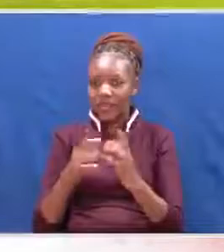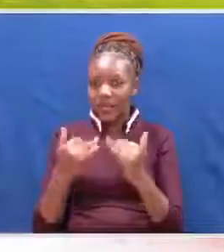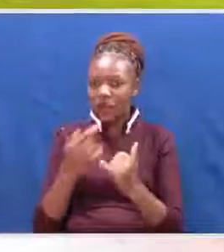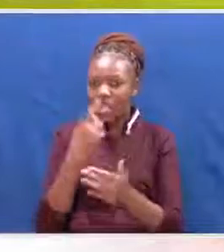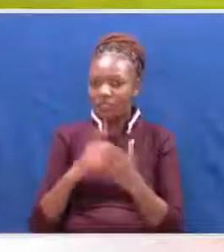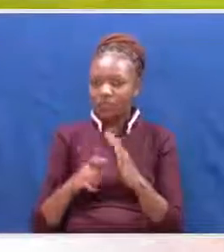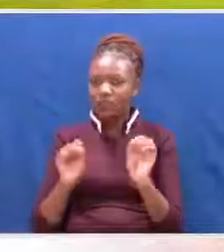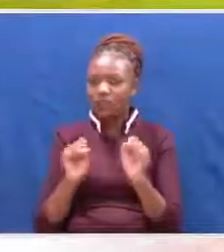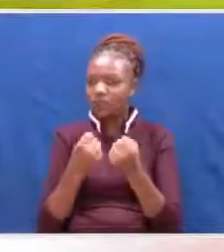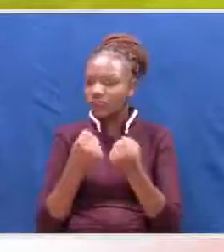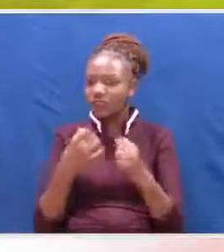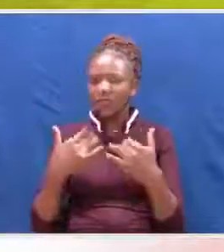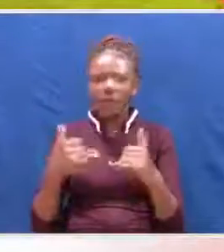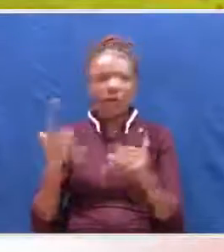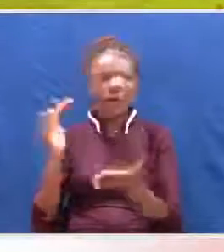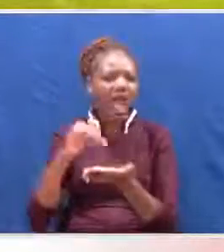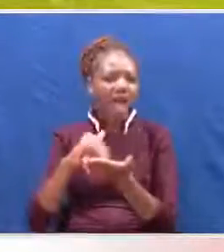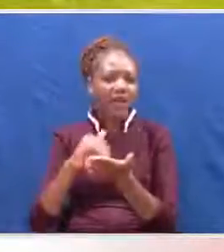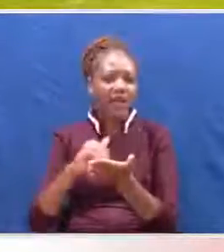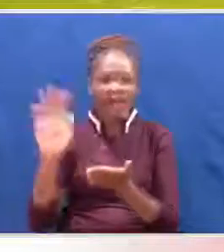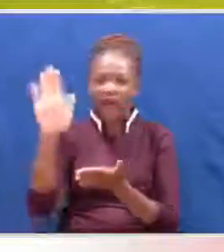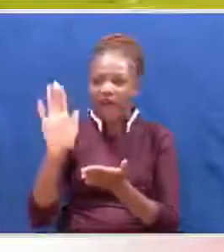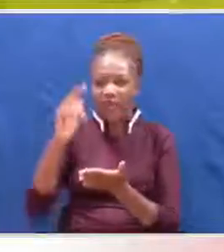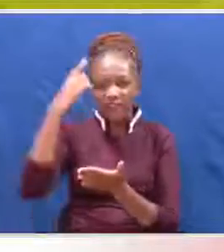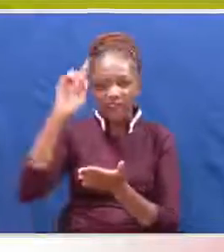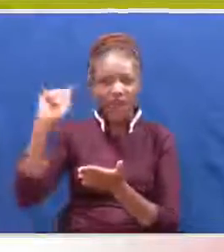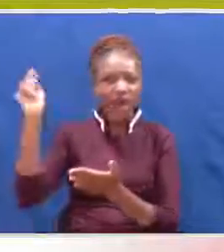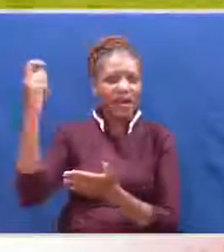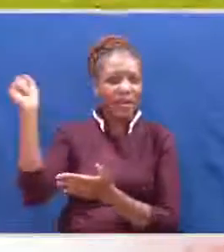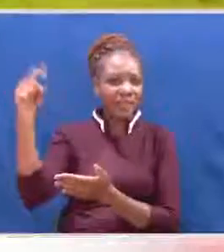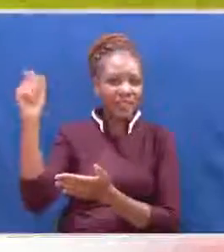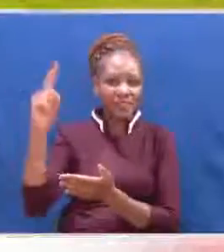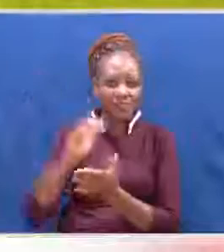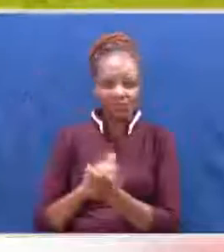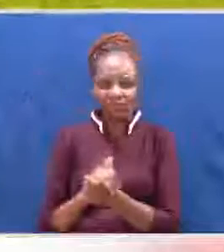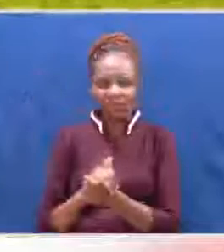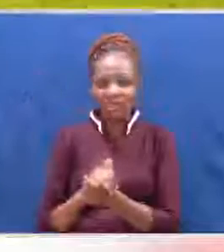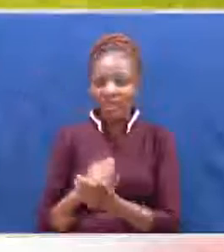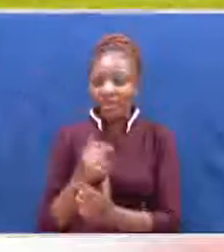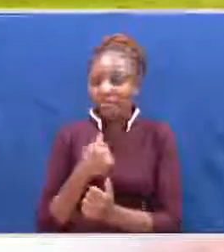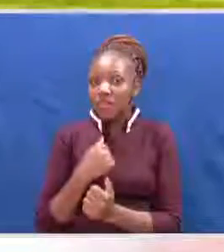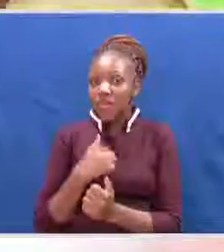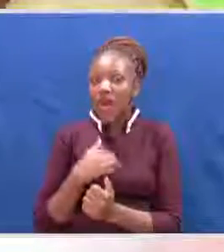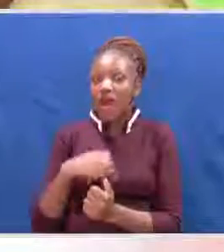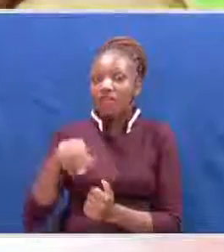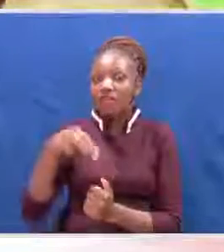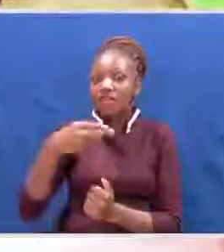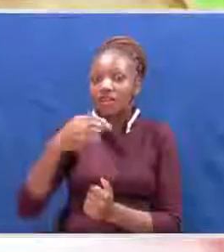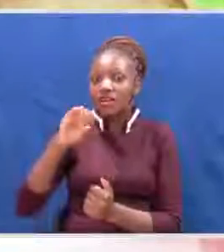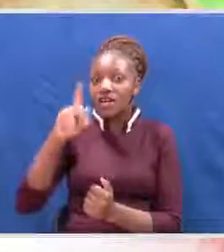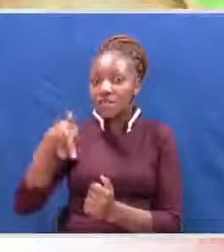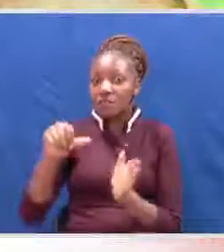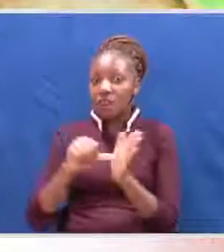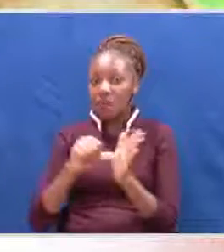cannot play again and never for Harambee Stars. Nilikuwa na hip dislocation, but sasa haikushughulikiwa